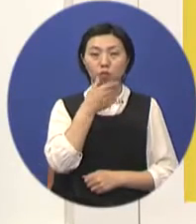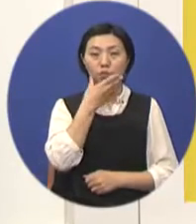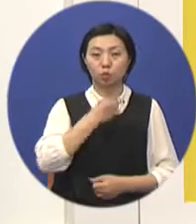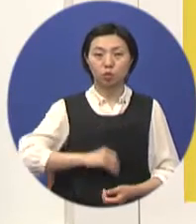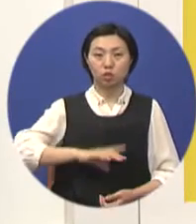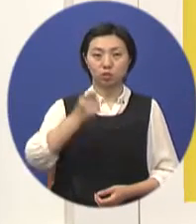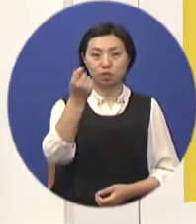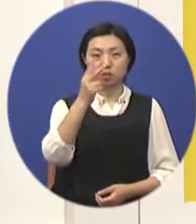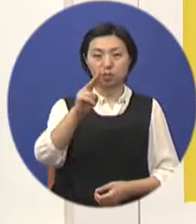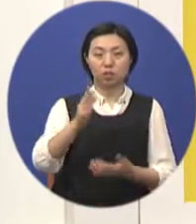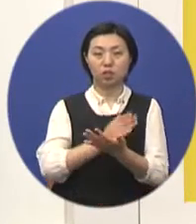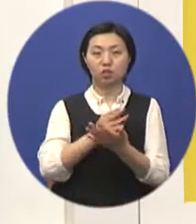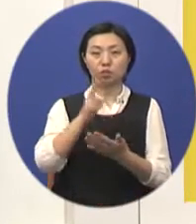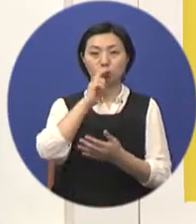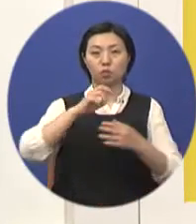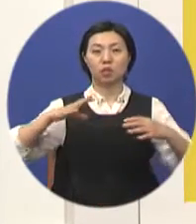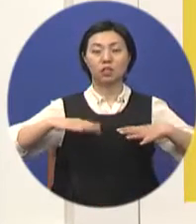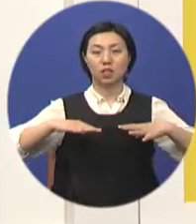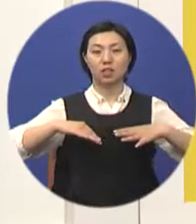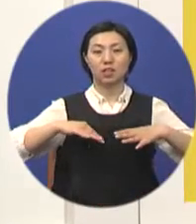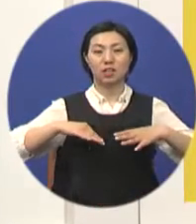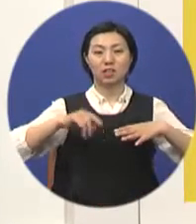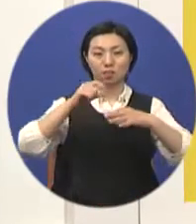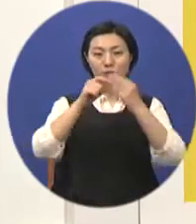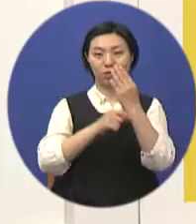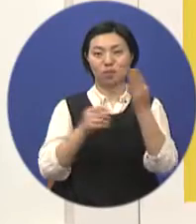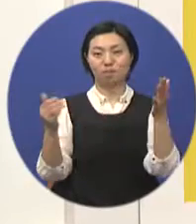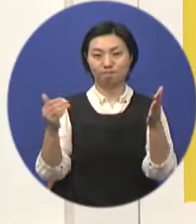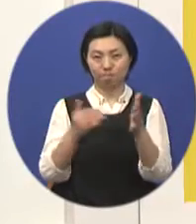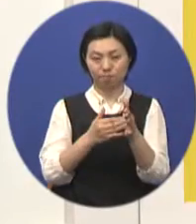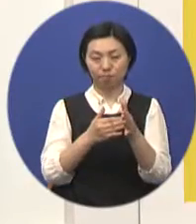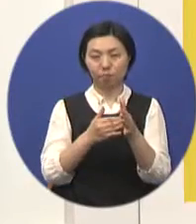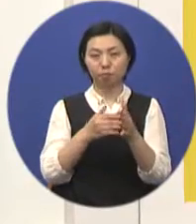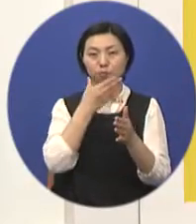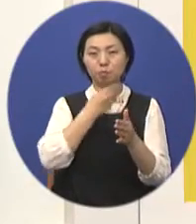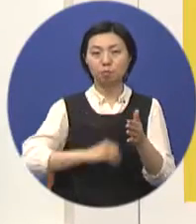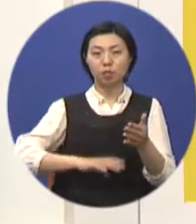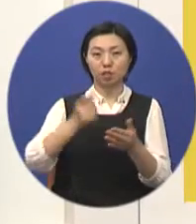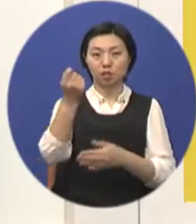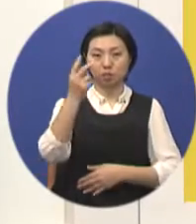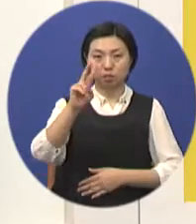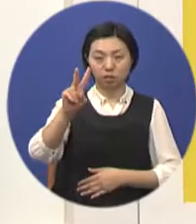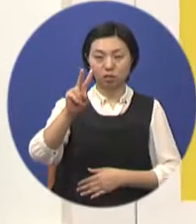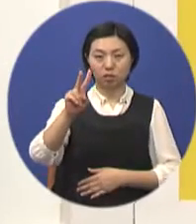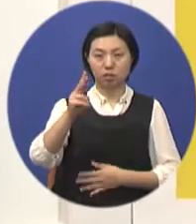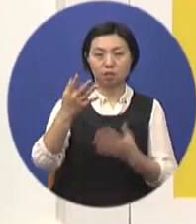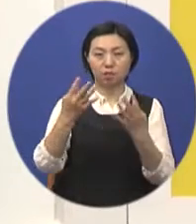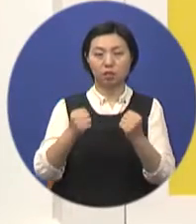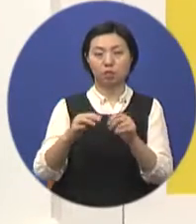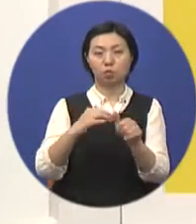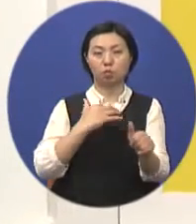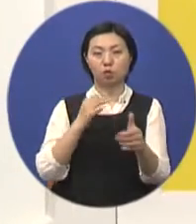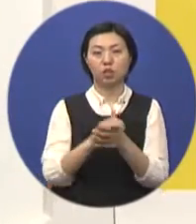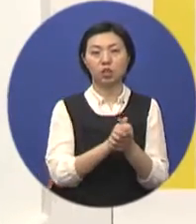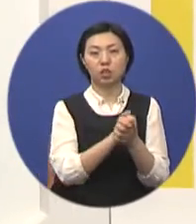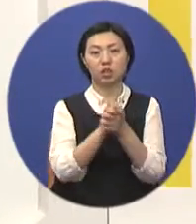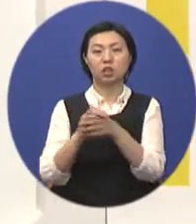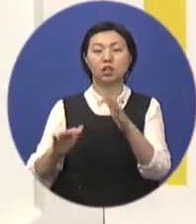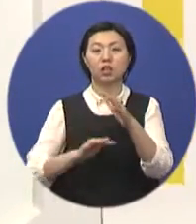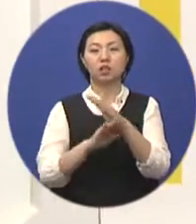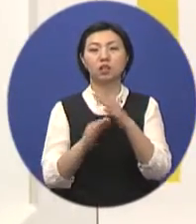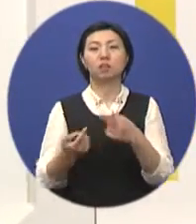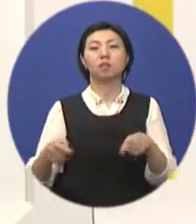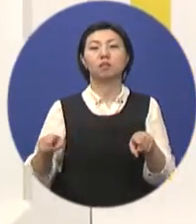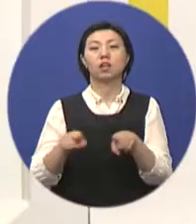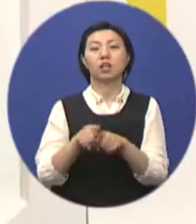복지TV 나눔 노래자랑 준비한 순서는 여기까지입니다. 네. 복지TV는 많은 소외된 가정들의 이야기를